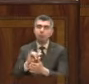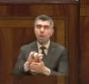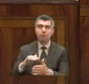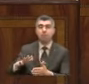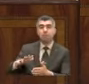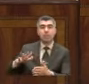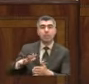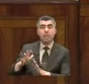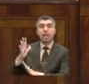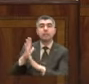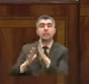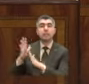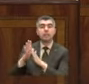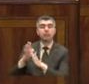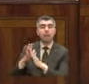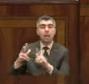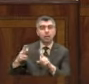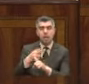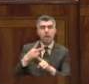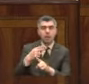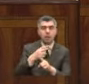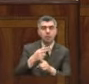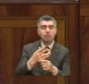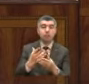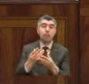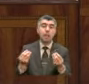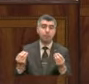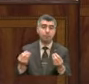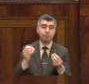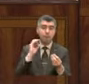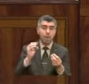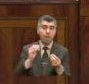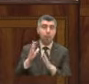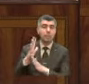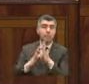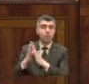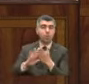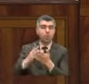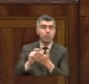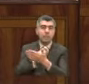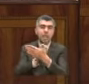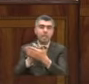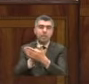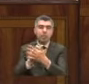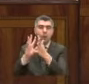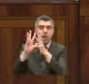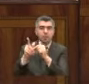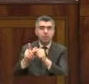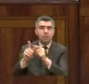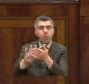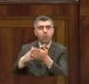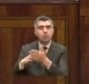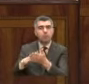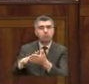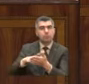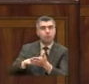الا اذا كانت اشكالات تقنيه باستثناء الدواوير التي لم يصل اليها الكهرباء والتي تم احصاؤها. والان نشتغل ان نمزج بين